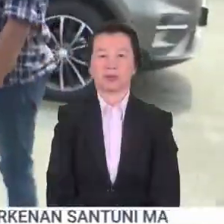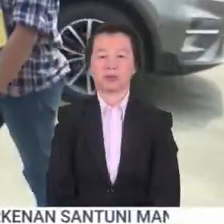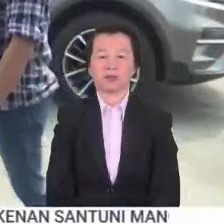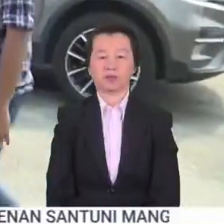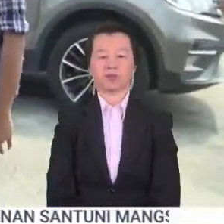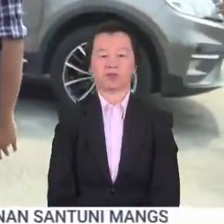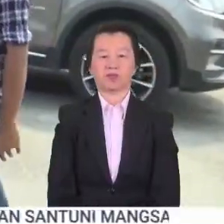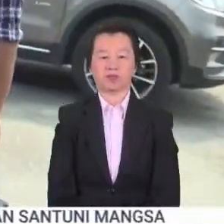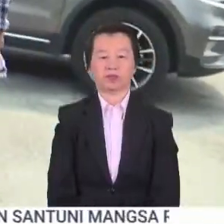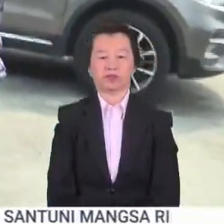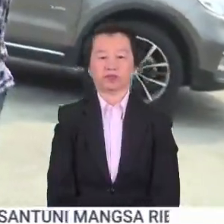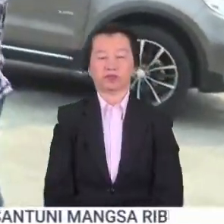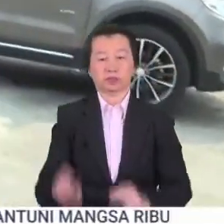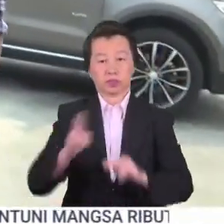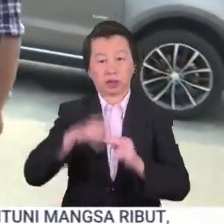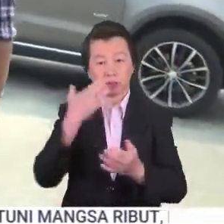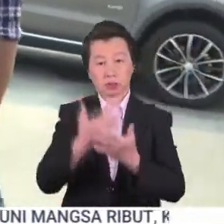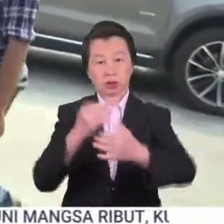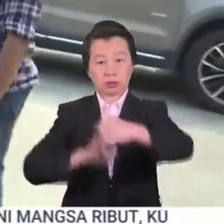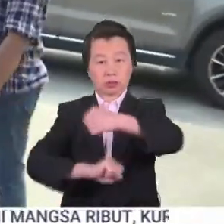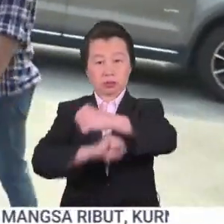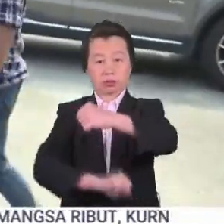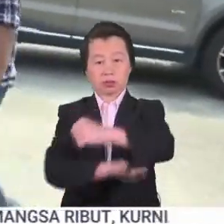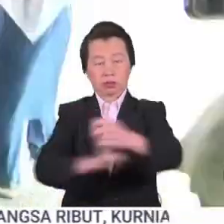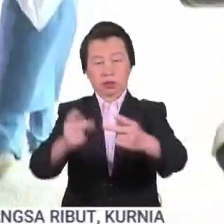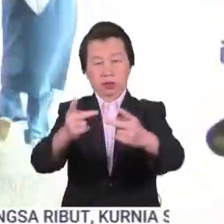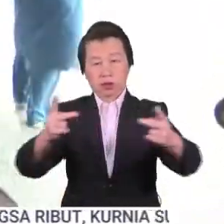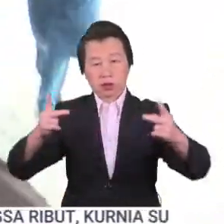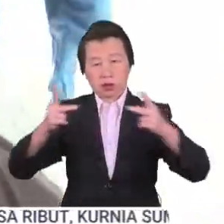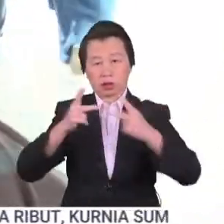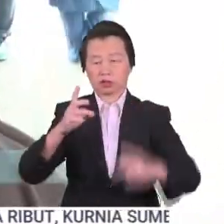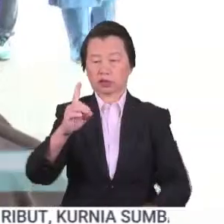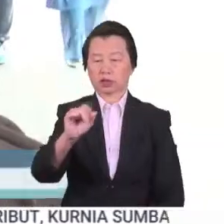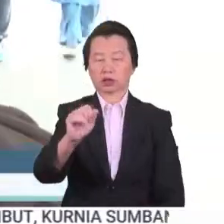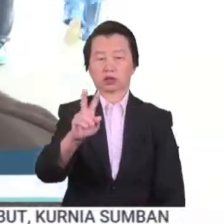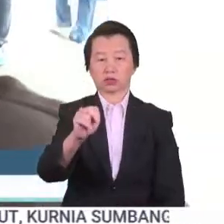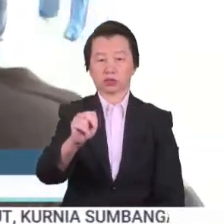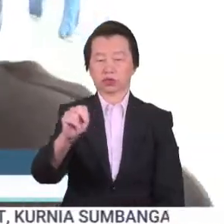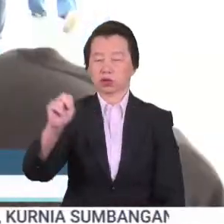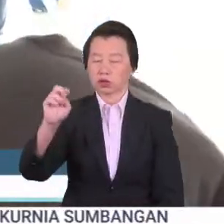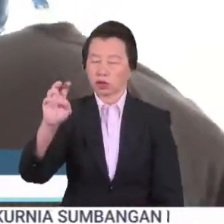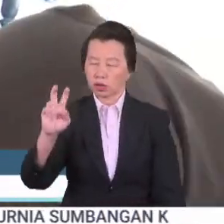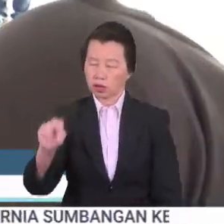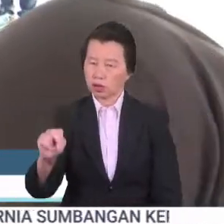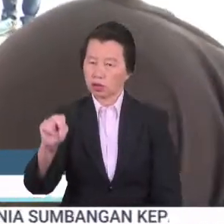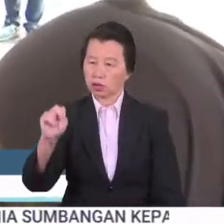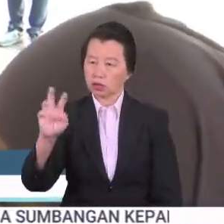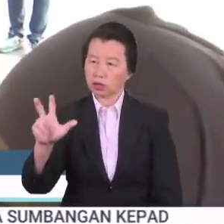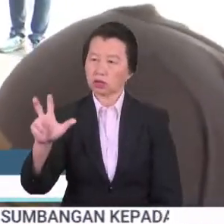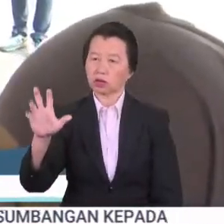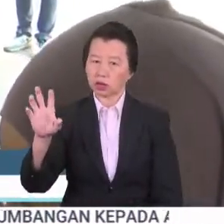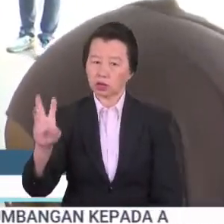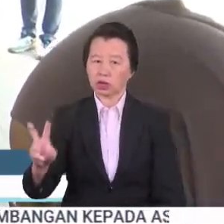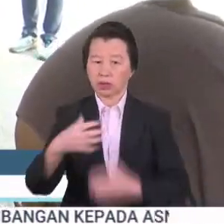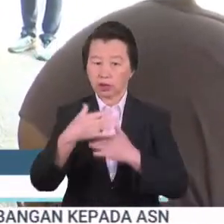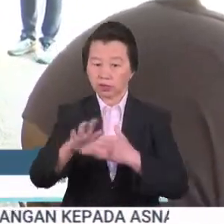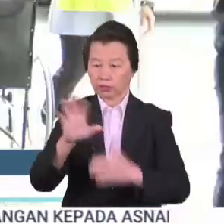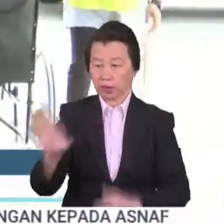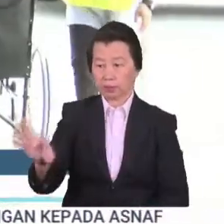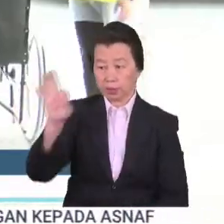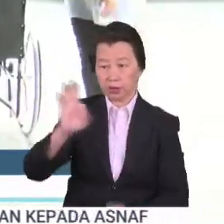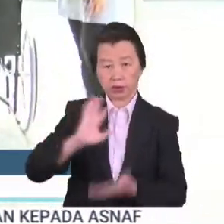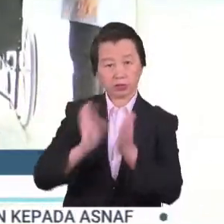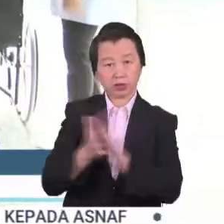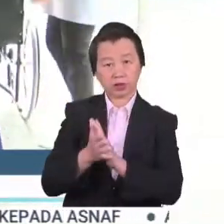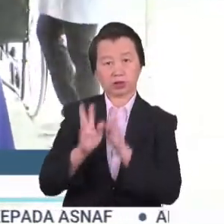tahniah menambah baik infrastruktur di kawasan dewan undangan Negeri Don pelangai antara Fokus utama Datuk amizar Abu Adam selepas dipilih